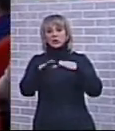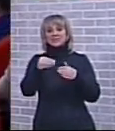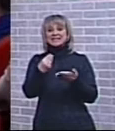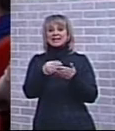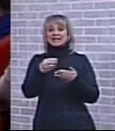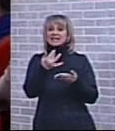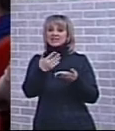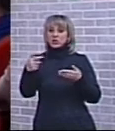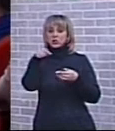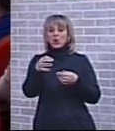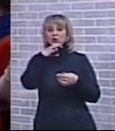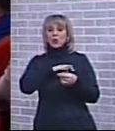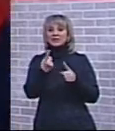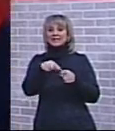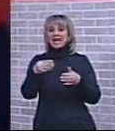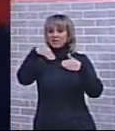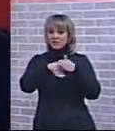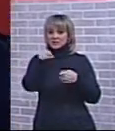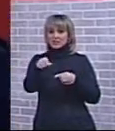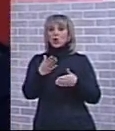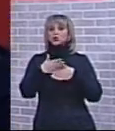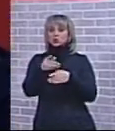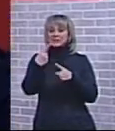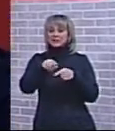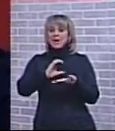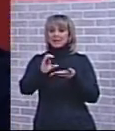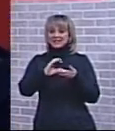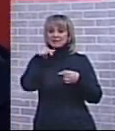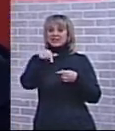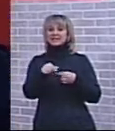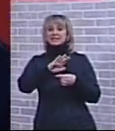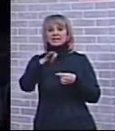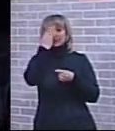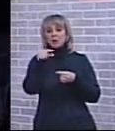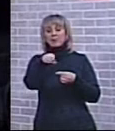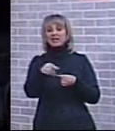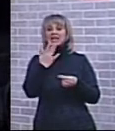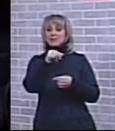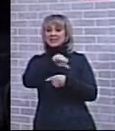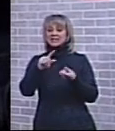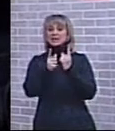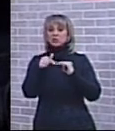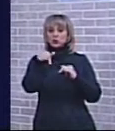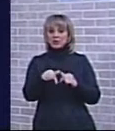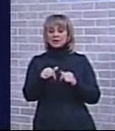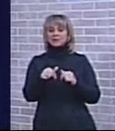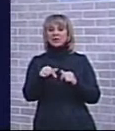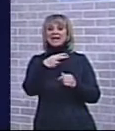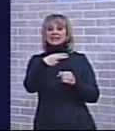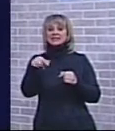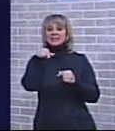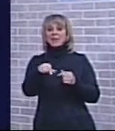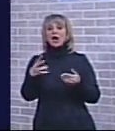цен на сырье, льготы для инвесторов, субсидии для производителей. Не забыли и об импортозамещении. Тема